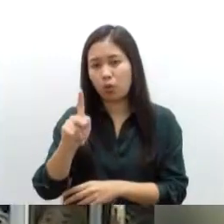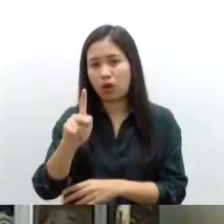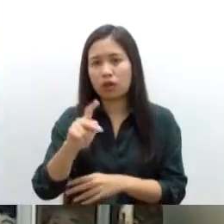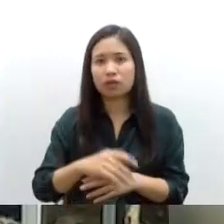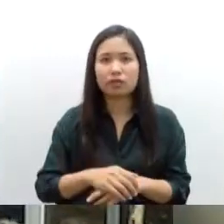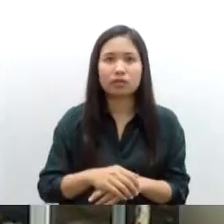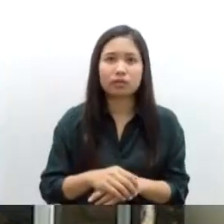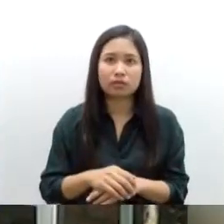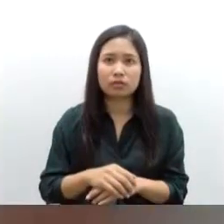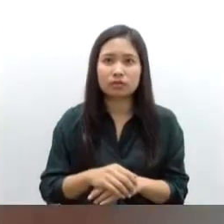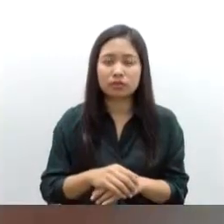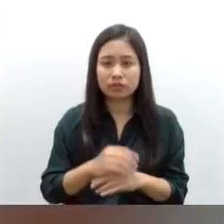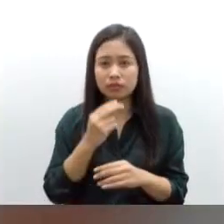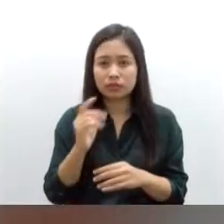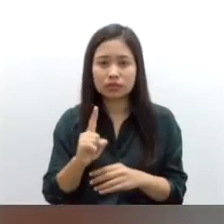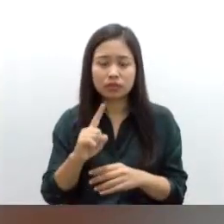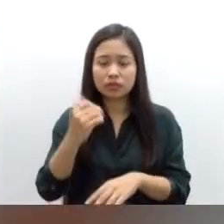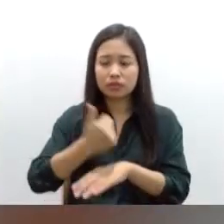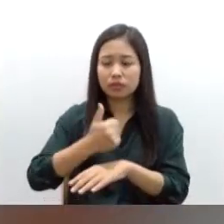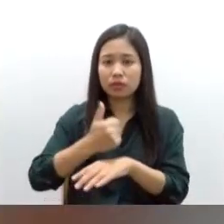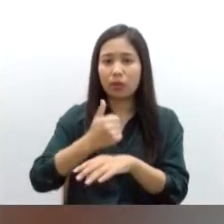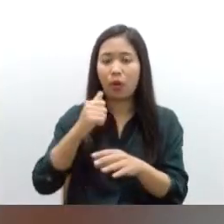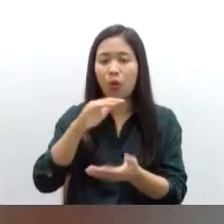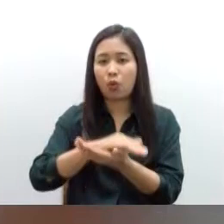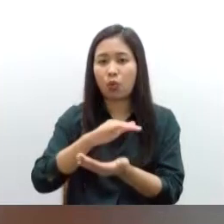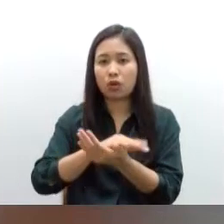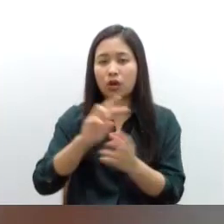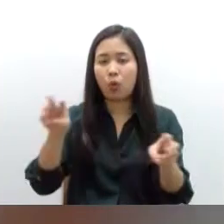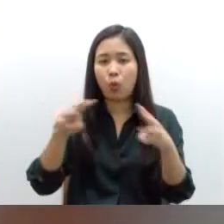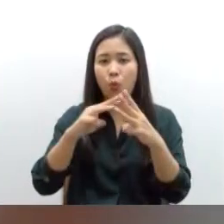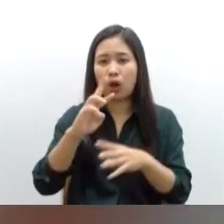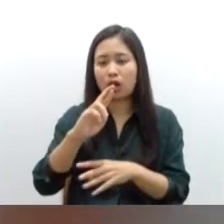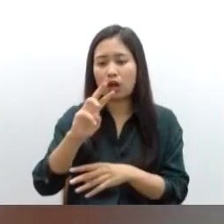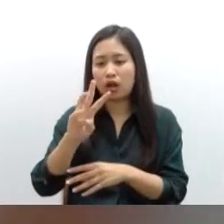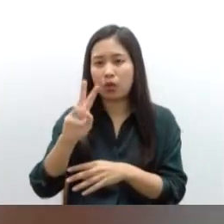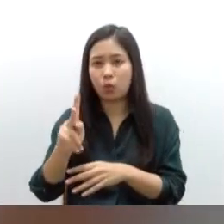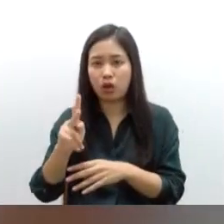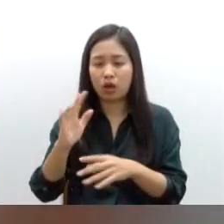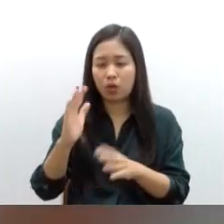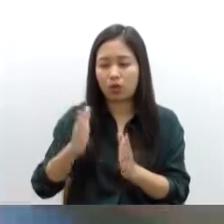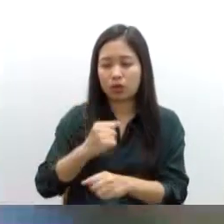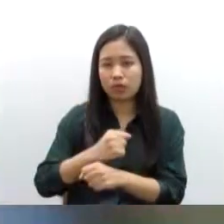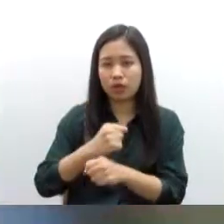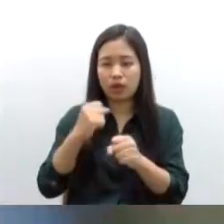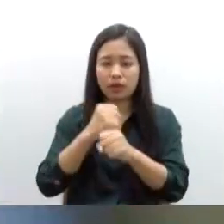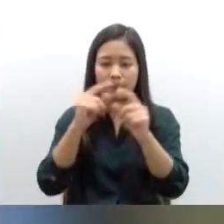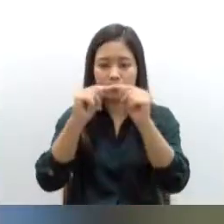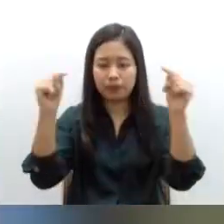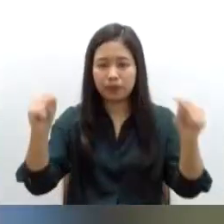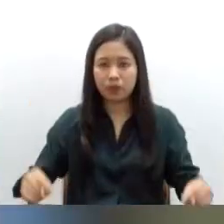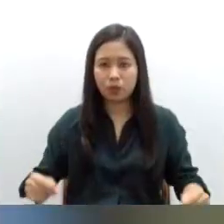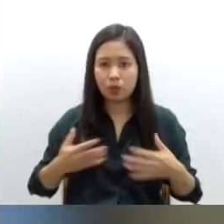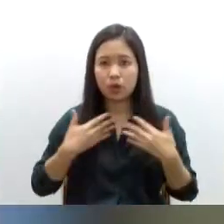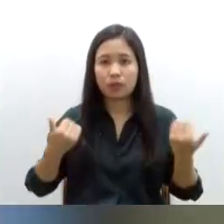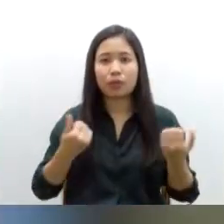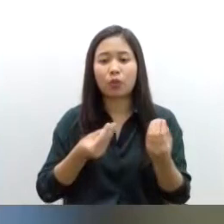ายนิสิตจรูนภาคผู้อำนวยการโรงเรียนวัดรวกนะครับสายราชสงเคราะห์และบุคลากรได้จัดทำตู้สร้างสุขแบ่งปันเครื่